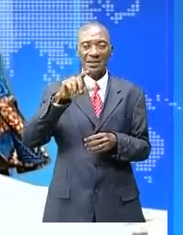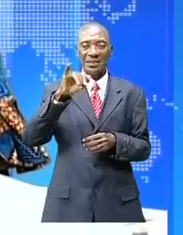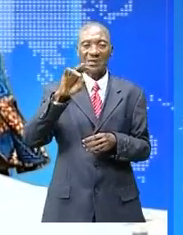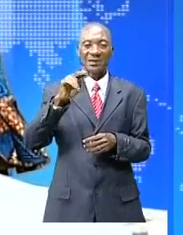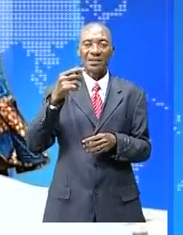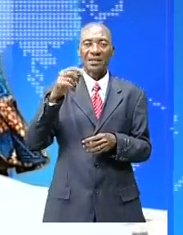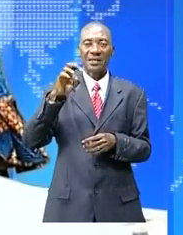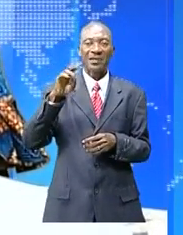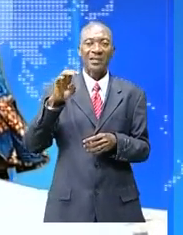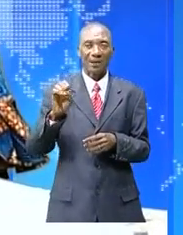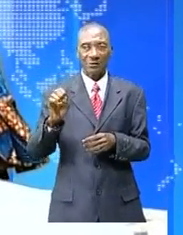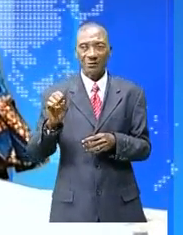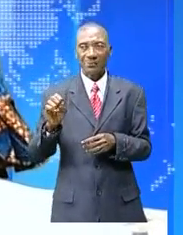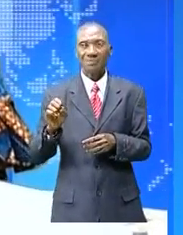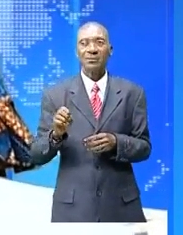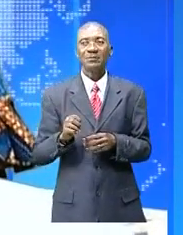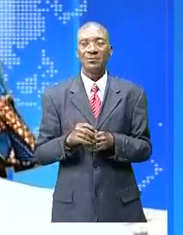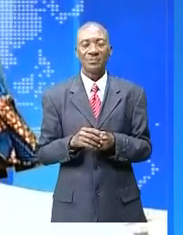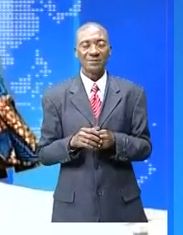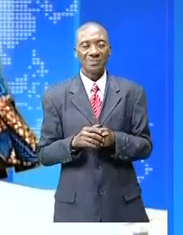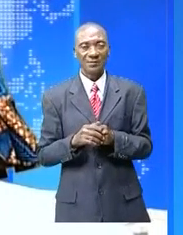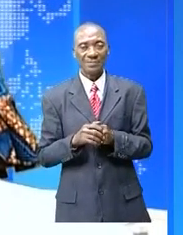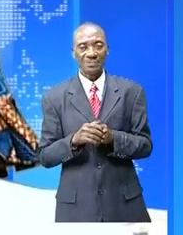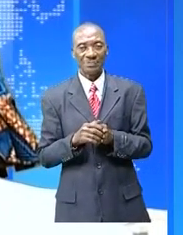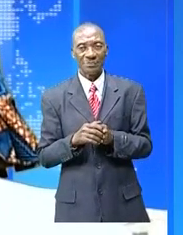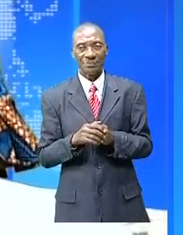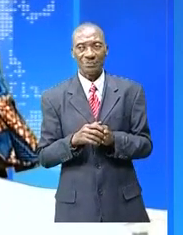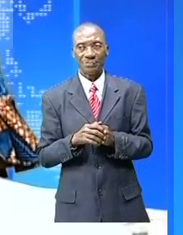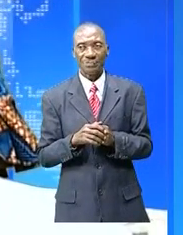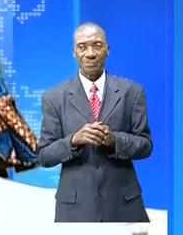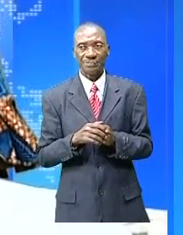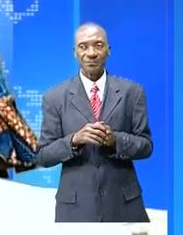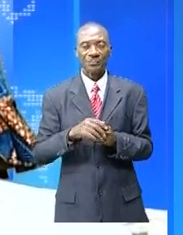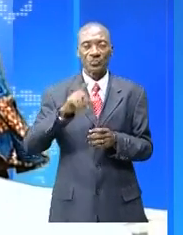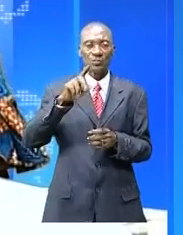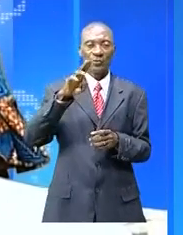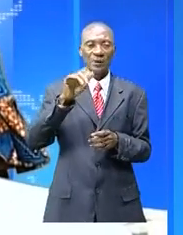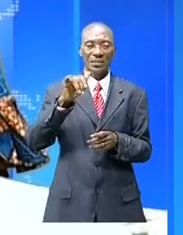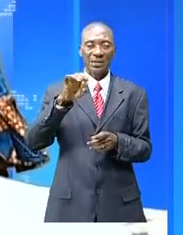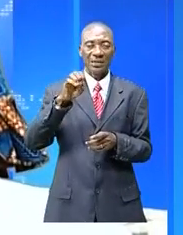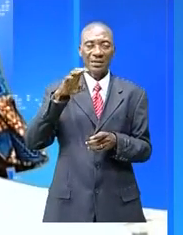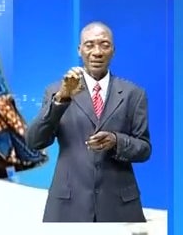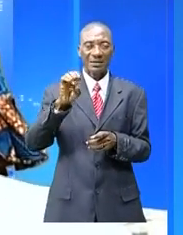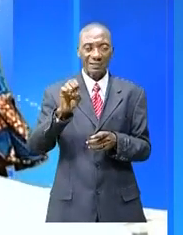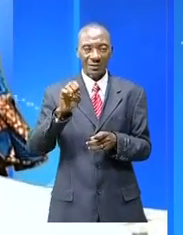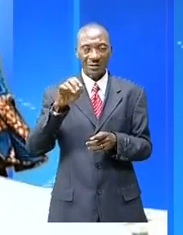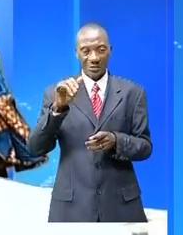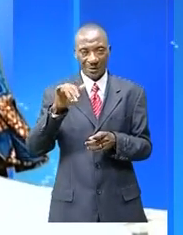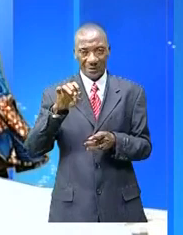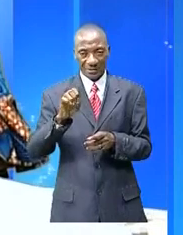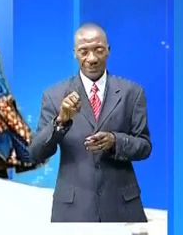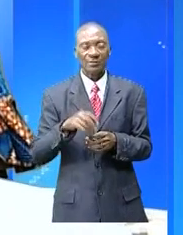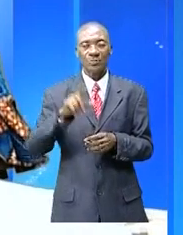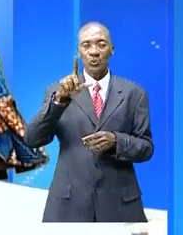Nyenge Olivier, EM Adem, Binene Matanda Alain, CGM,